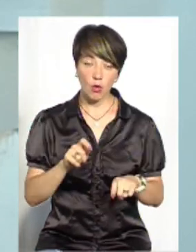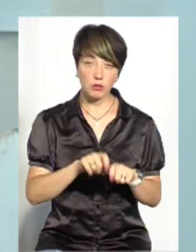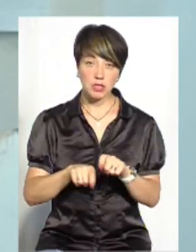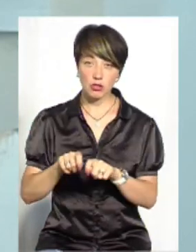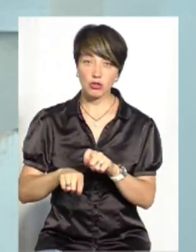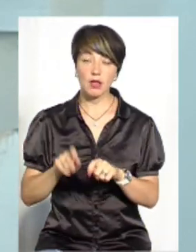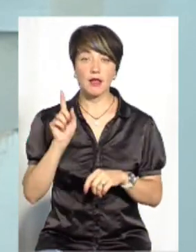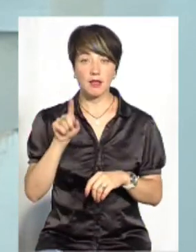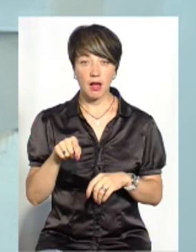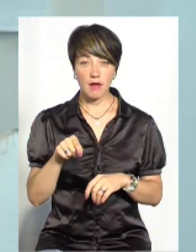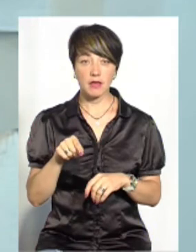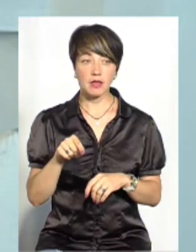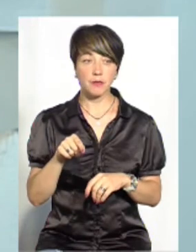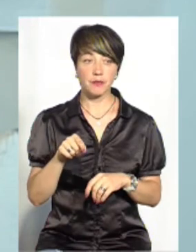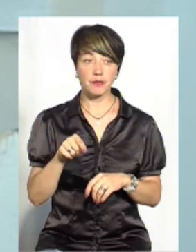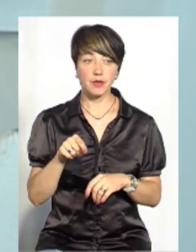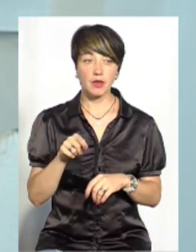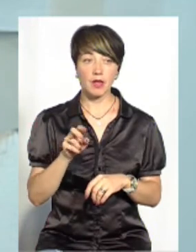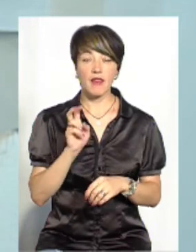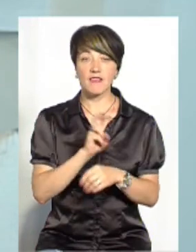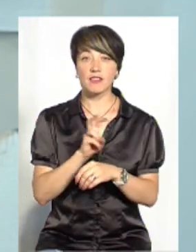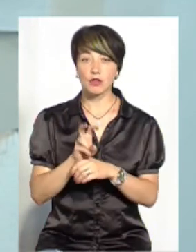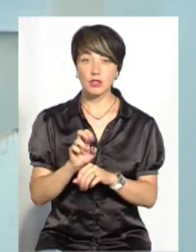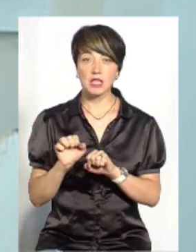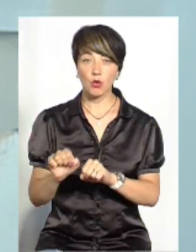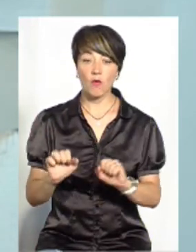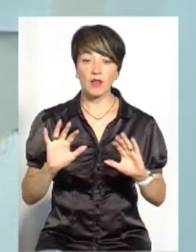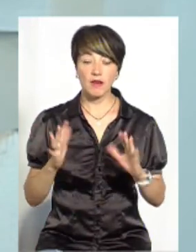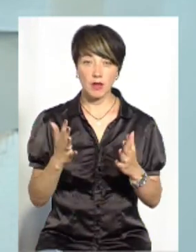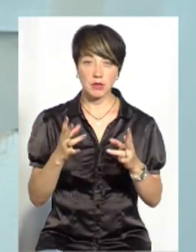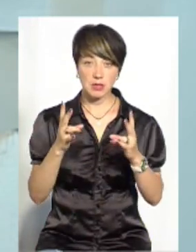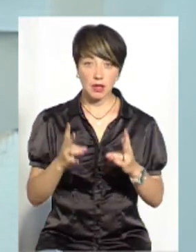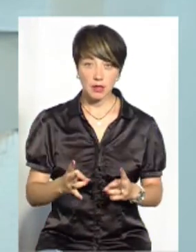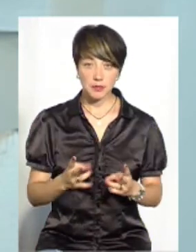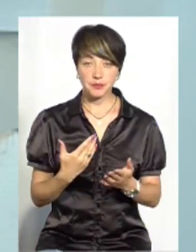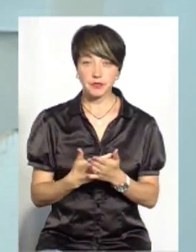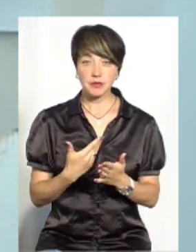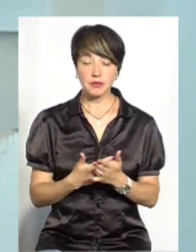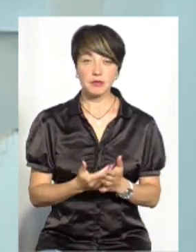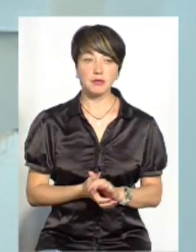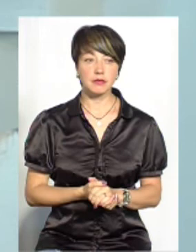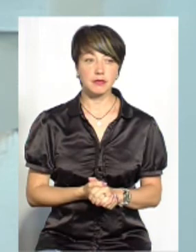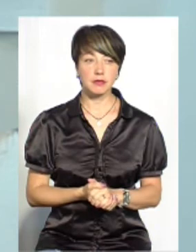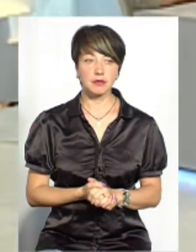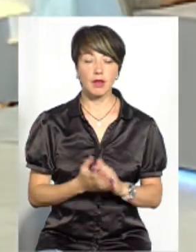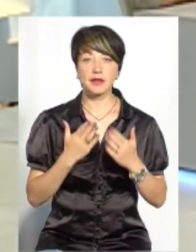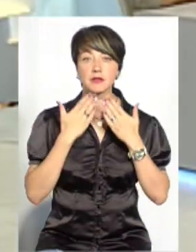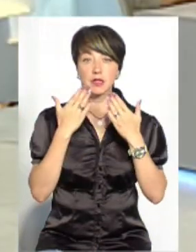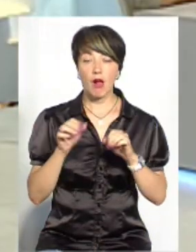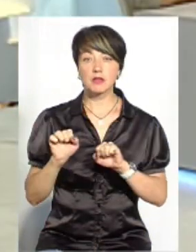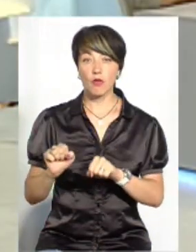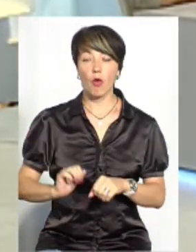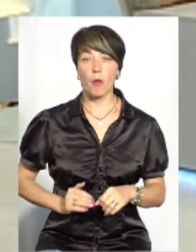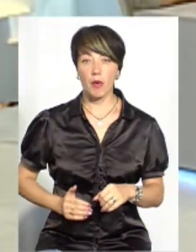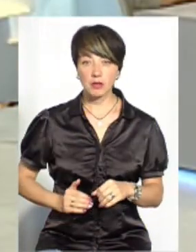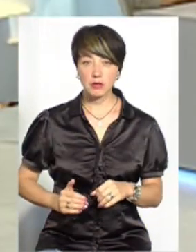обстеження, навіть атракціони і відвідувачі застраховані. На випадок, якщо станеться якесь травмування з відвідувачем, він звертається в страхову